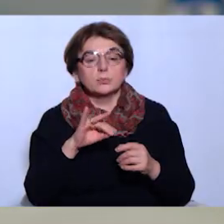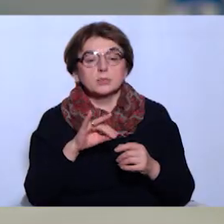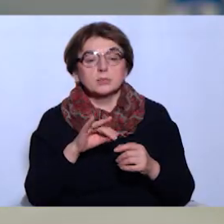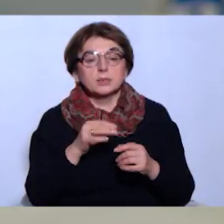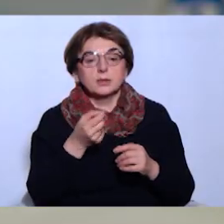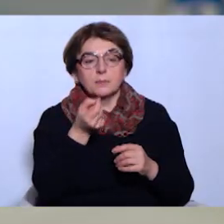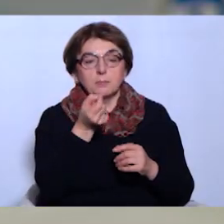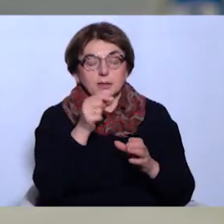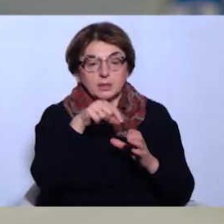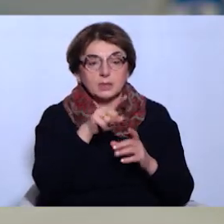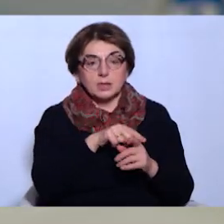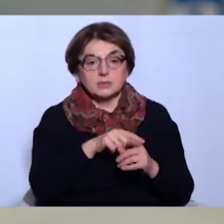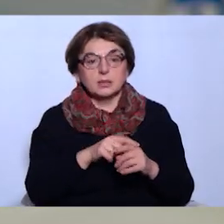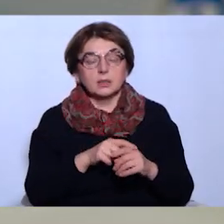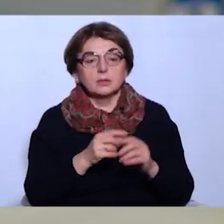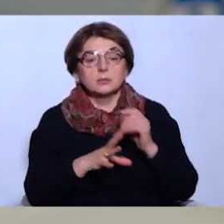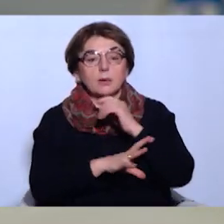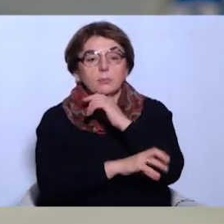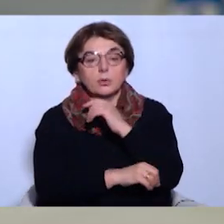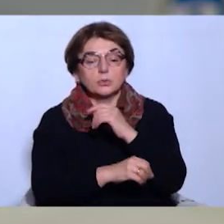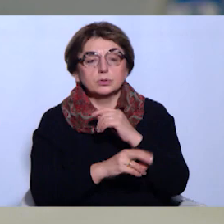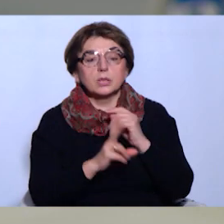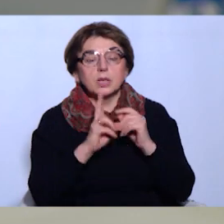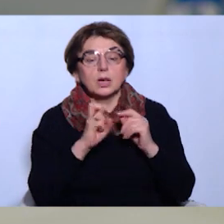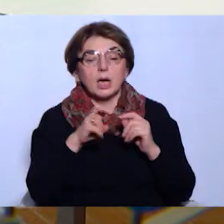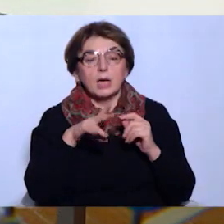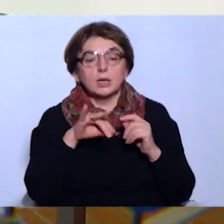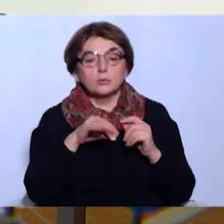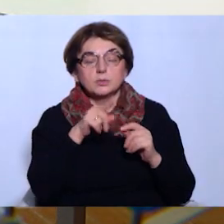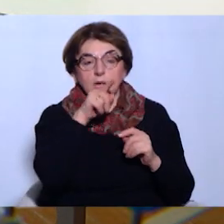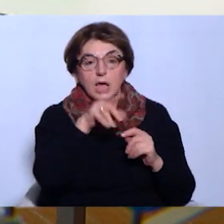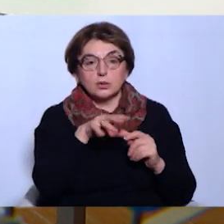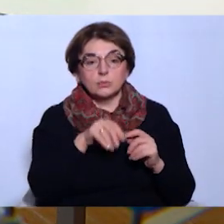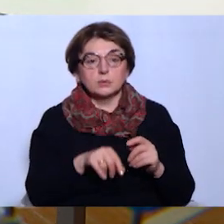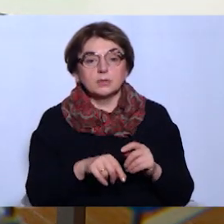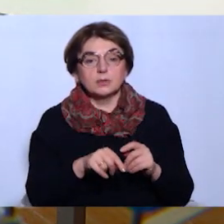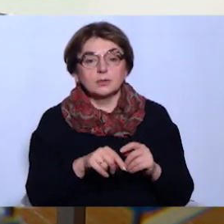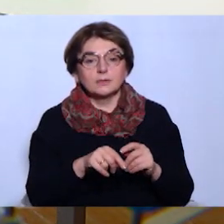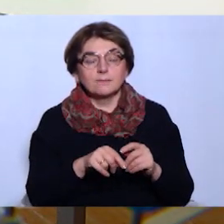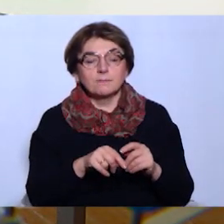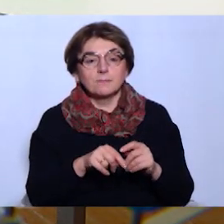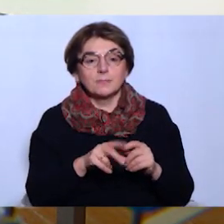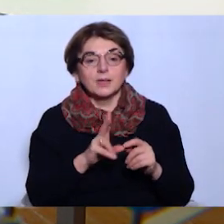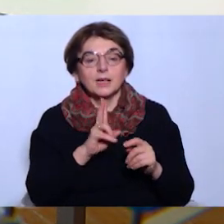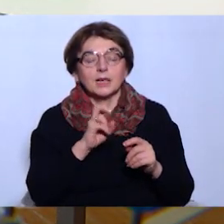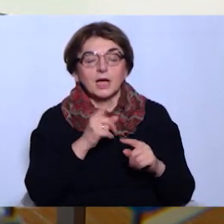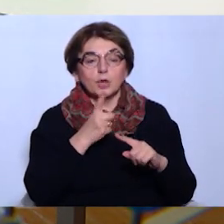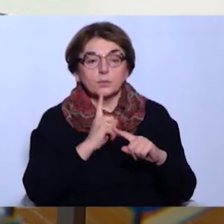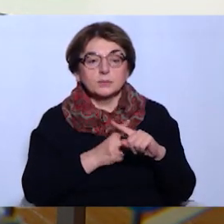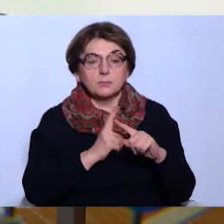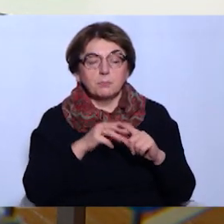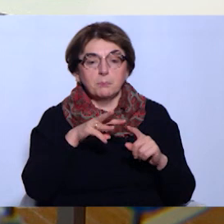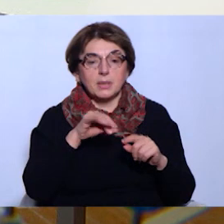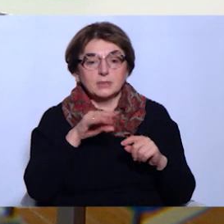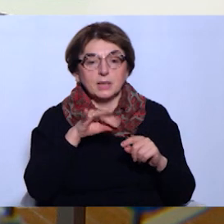ლითიუმის მეტალი. Და ბოლოს ავიღოთ კალიუმის ატომი. Მაპატიეთ კალიუმის